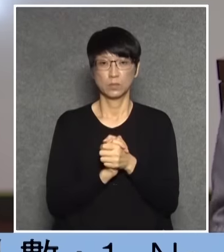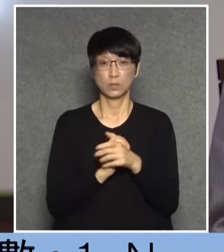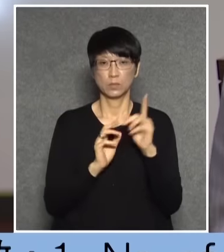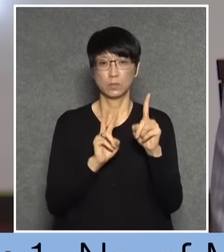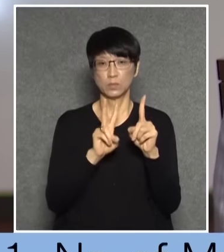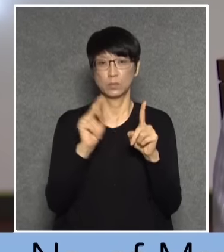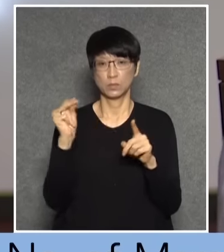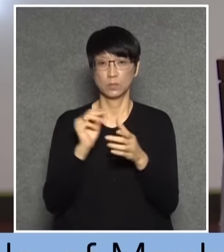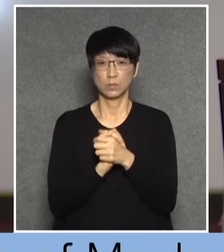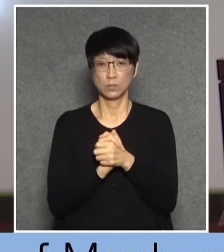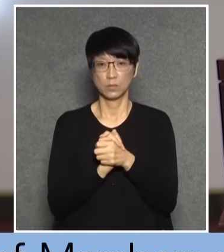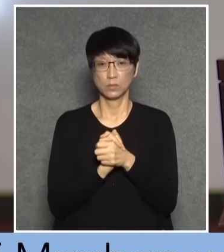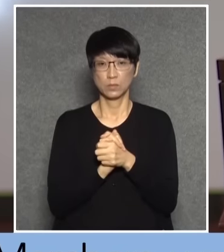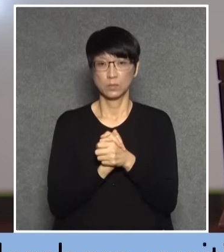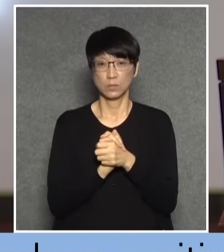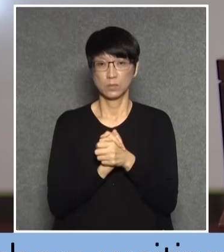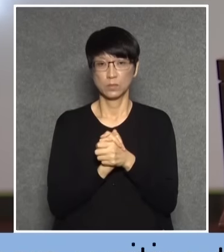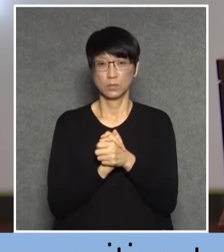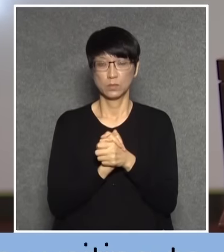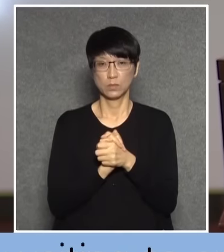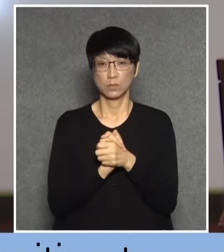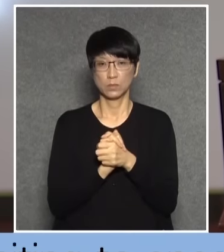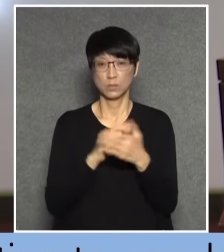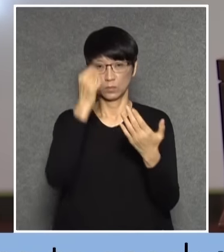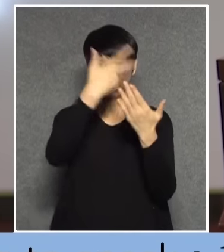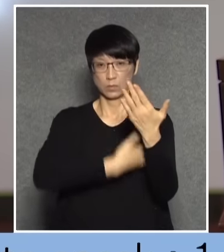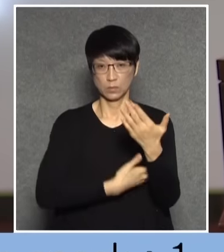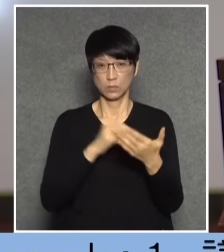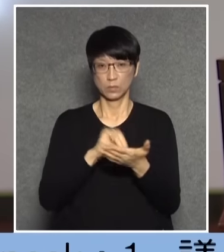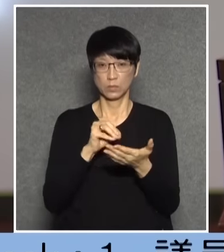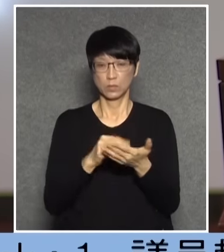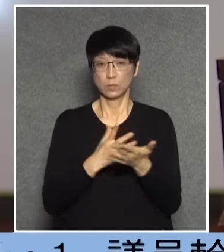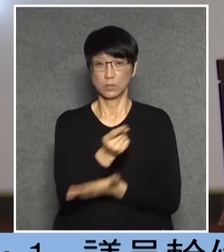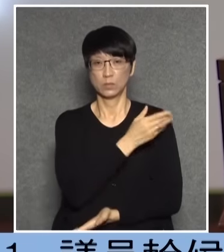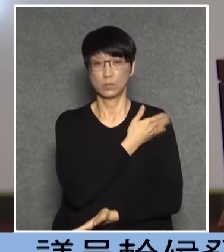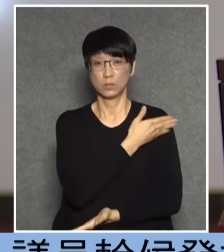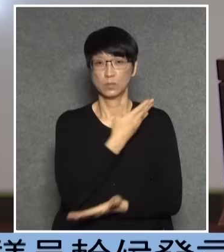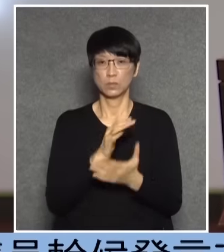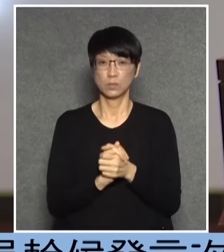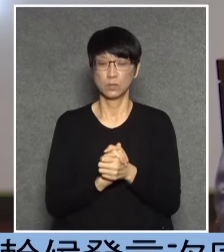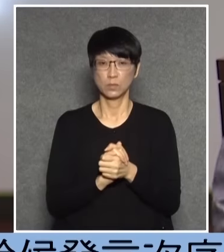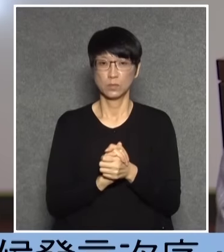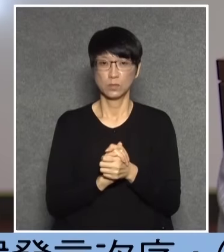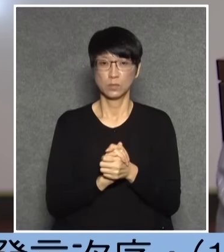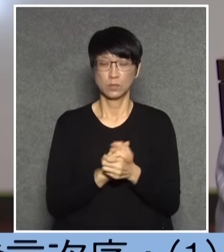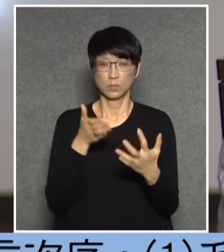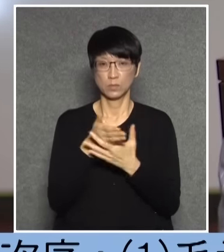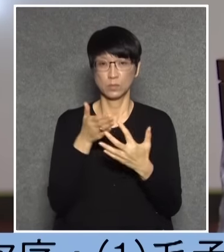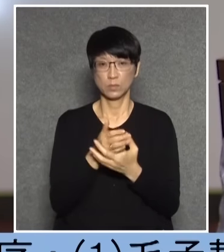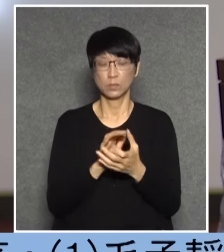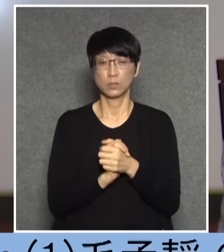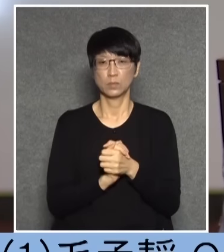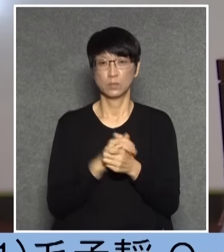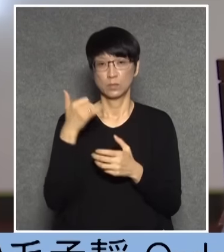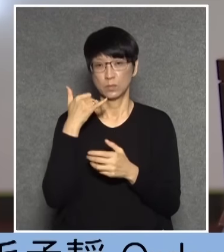127啦，係咪好似應該？嗱，條例只係定明專員咧，只會喺截取通訊或